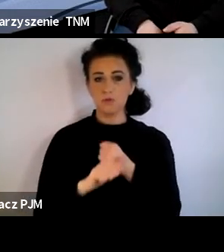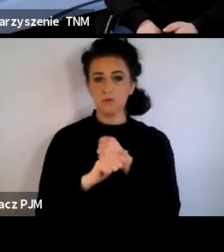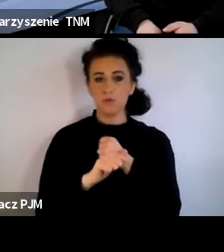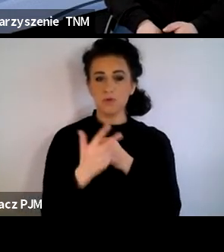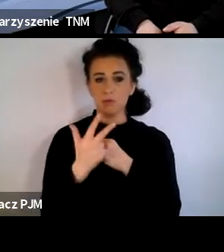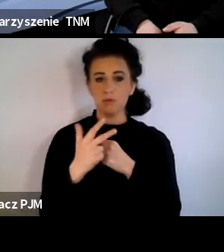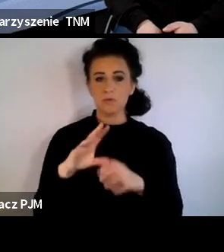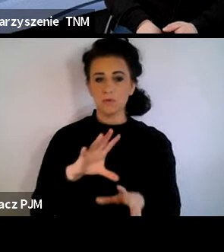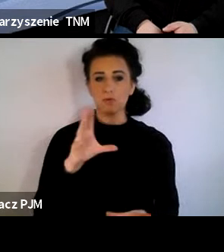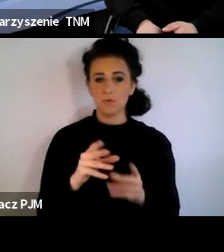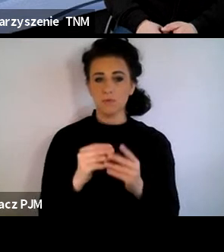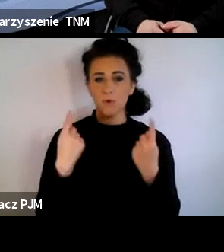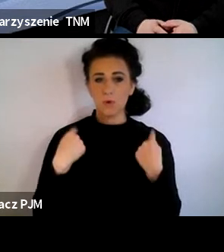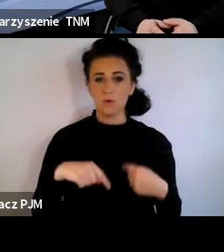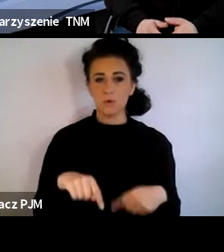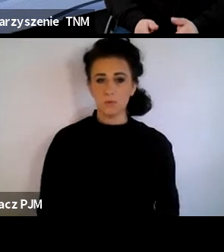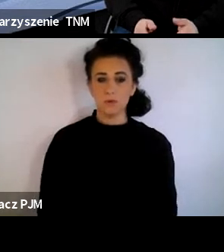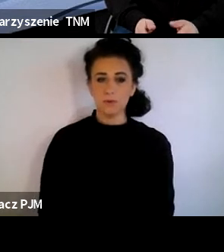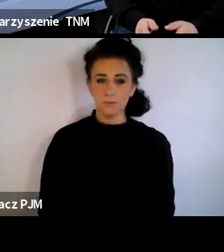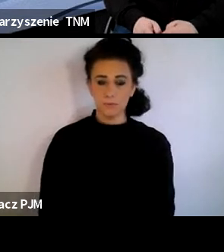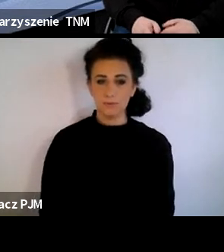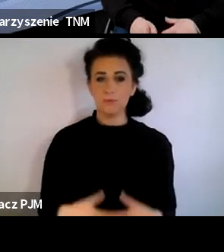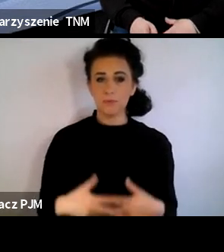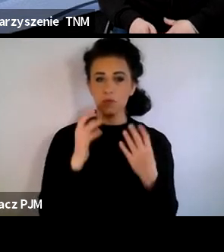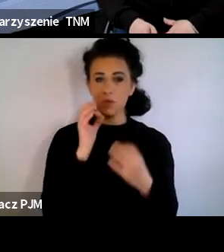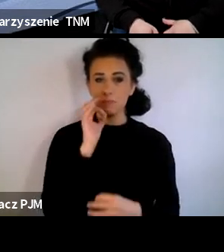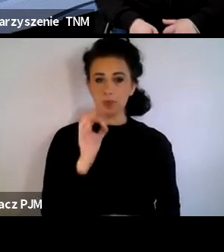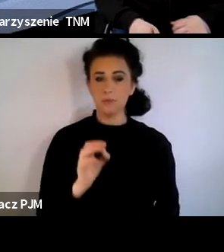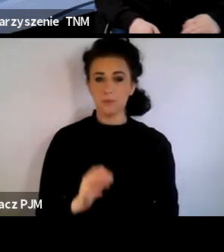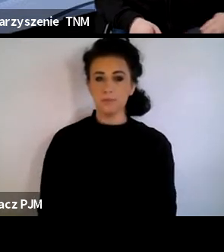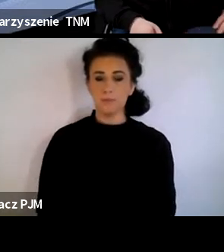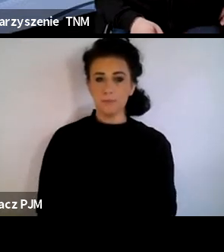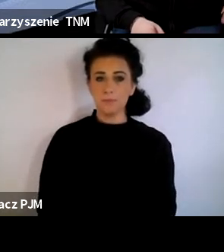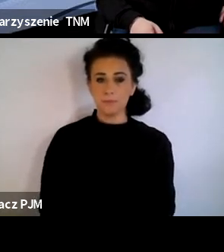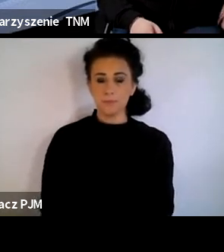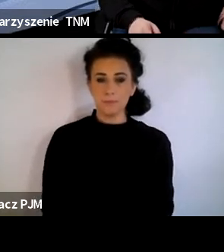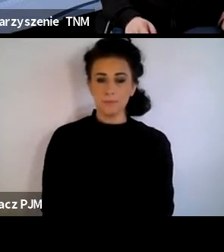osoby. Dzień dobry. Dzień dobry.